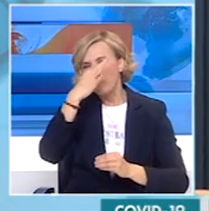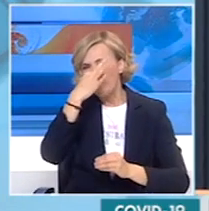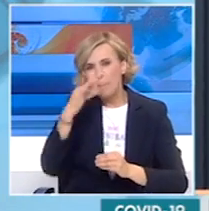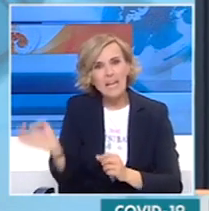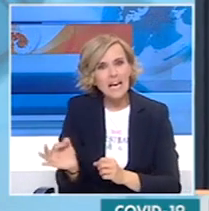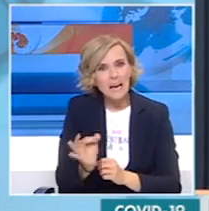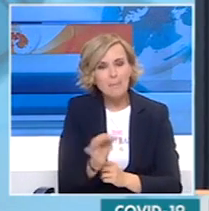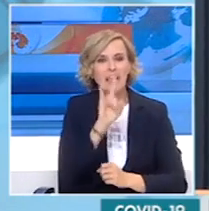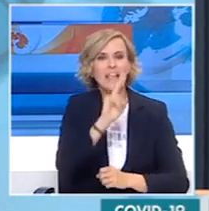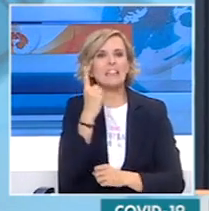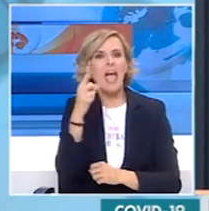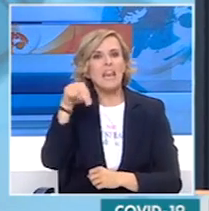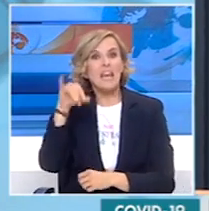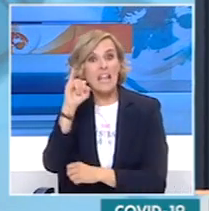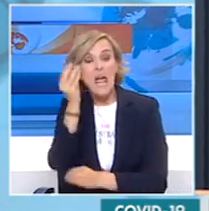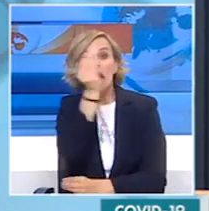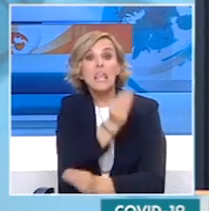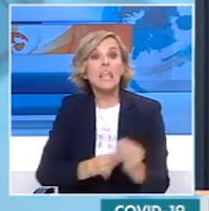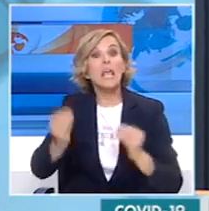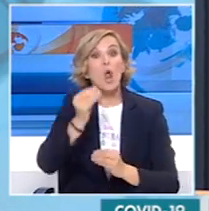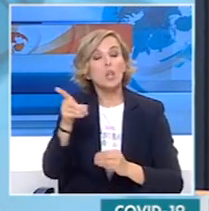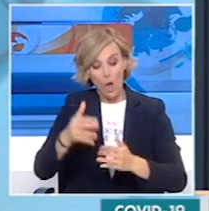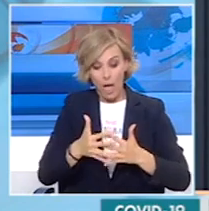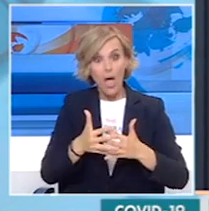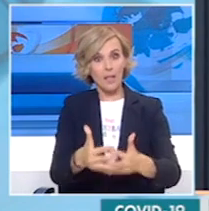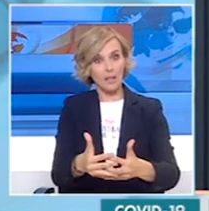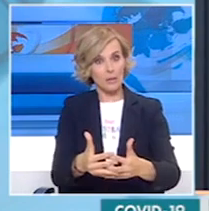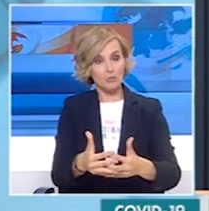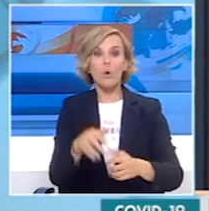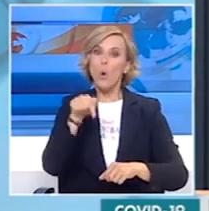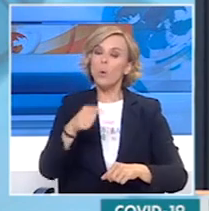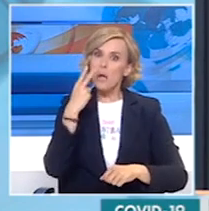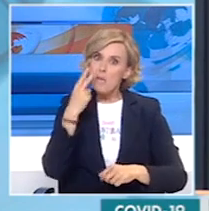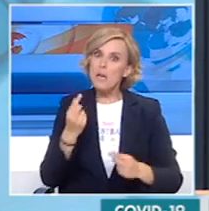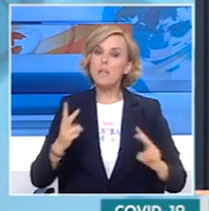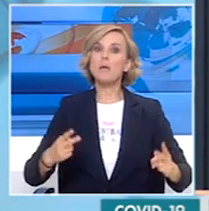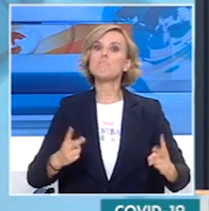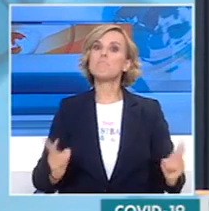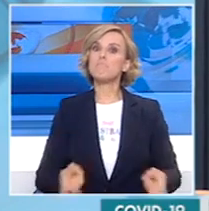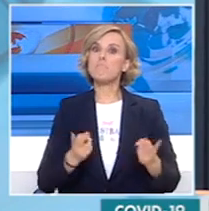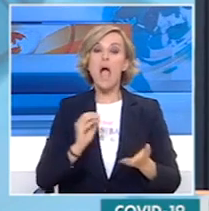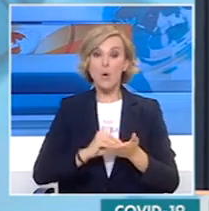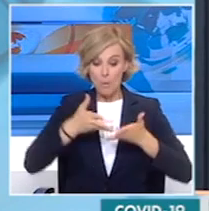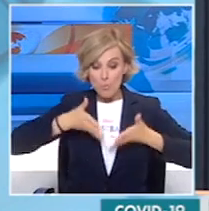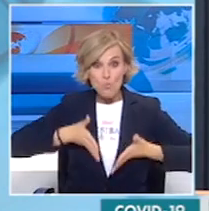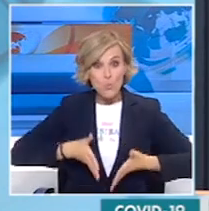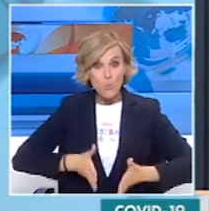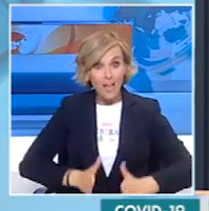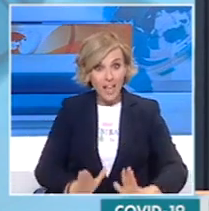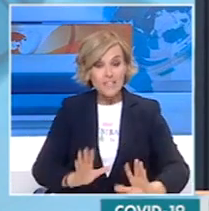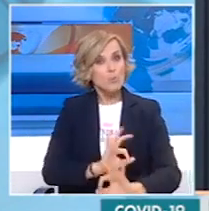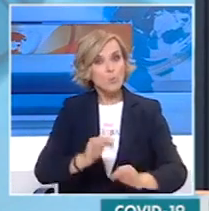Ι1Ν1, που ήταν πολύ πιο επιβαρυντικές για τις έγκυες γυναίκες. Επίσης, κανένα από τα μωρά στη μελέτη που ελέγχθηκαν δεν βρέθηκε μολυσμένο.